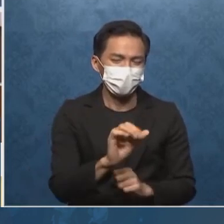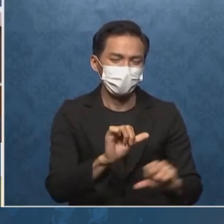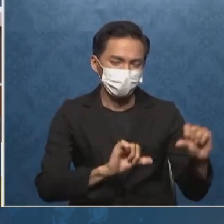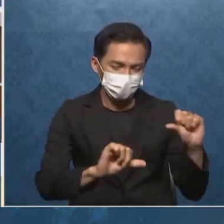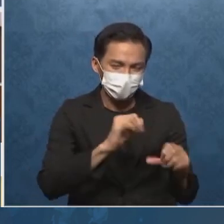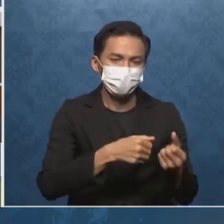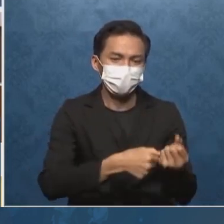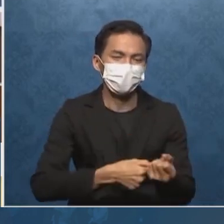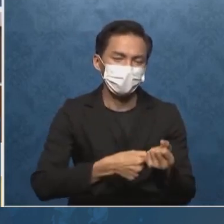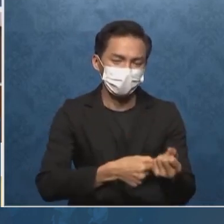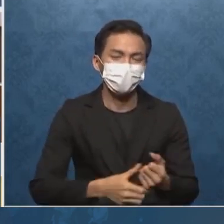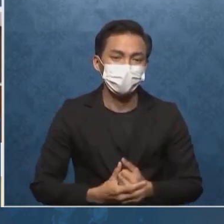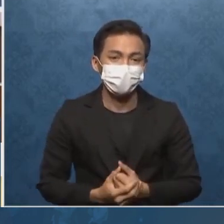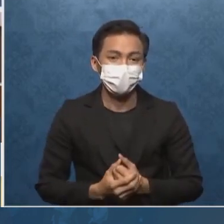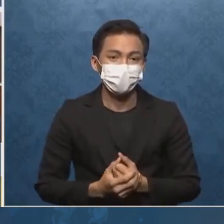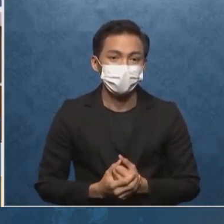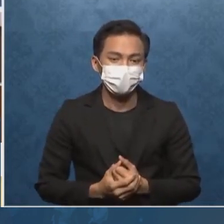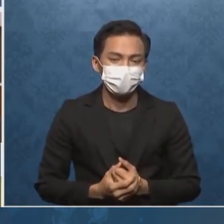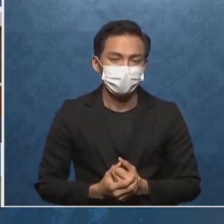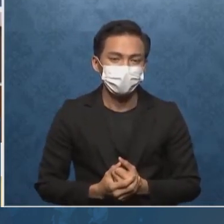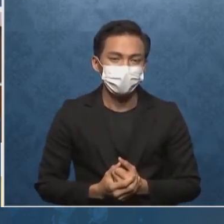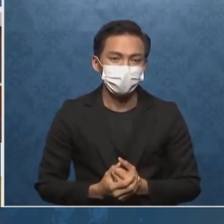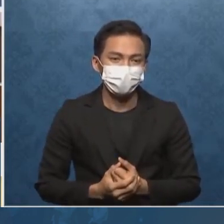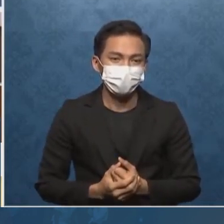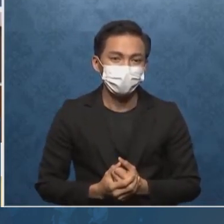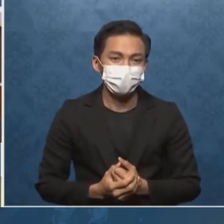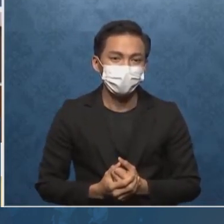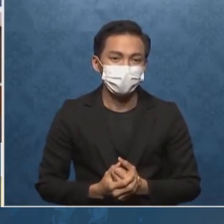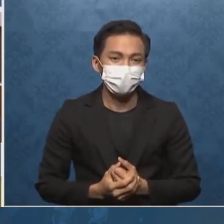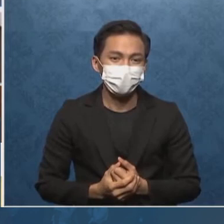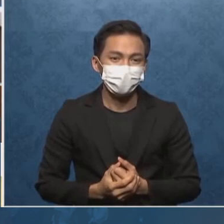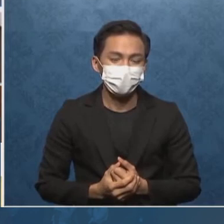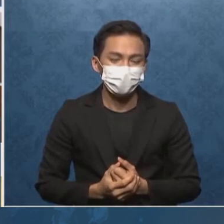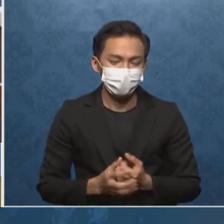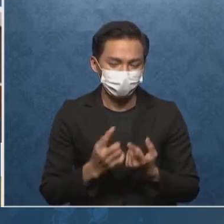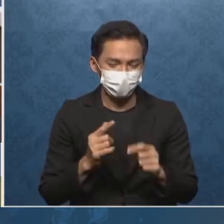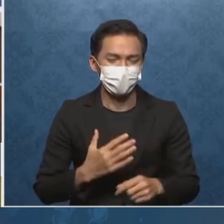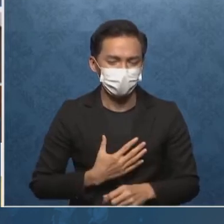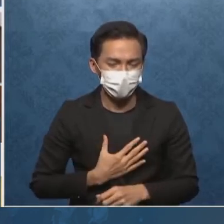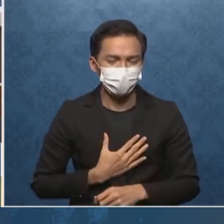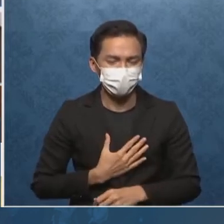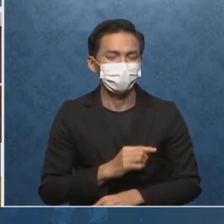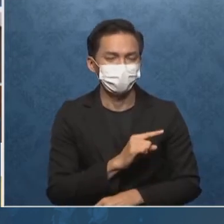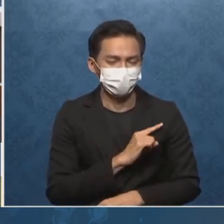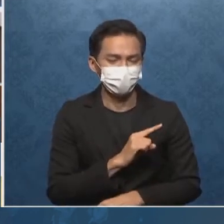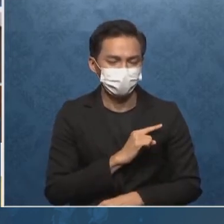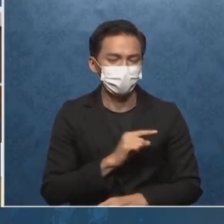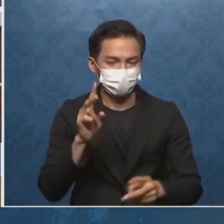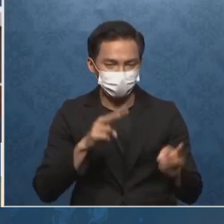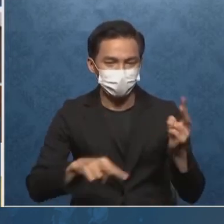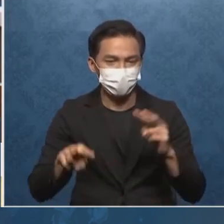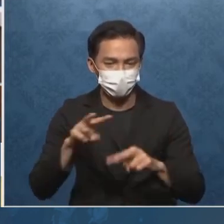การเกษตรแต่คิดนะครับผมมีหน้าที่ที่จะตรวจสอบ